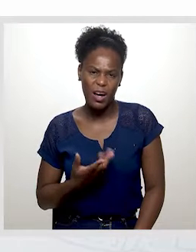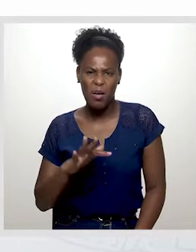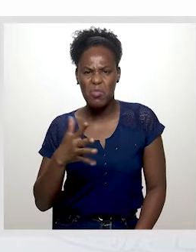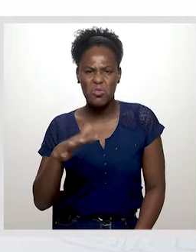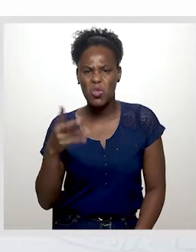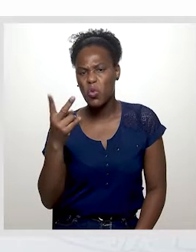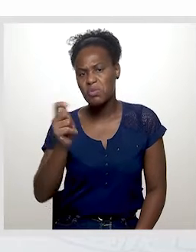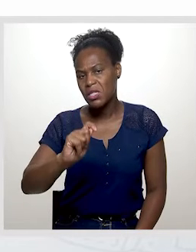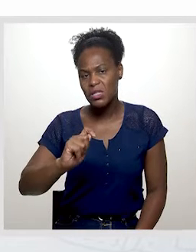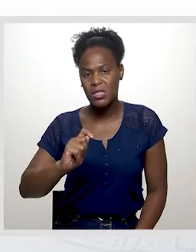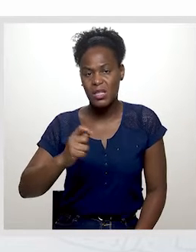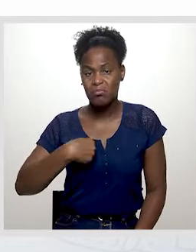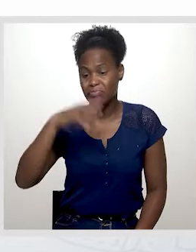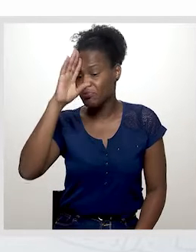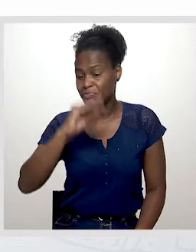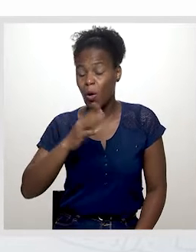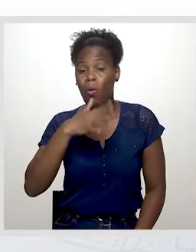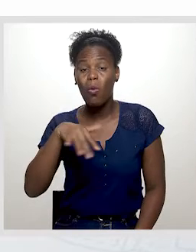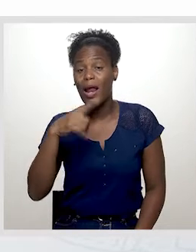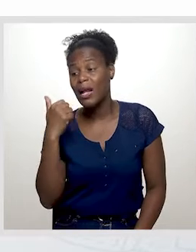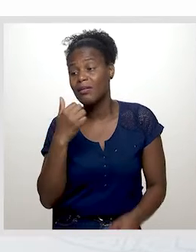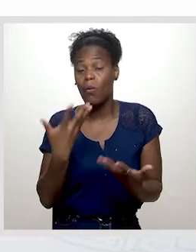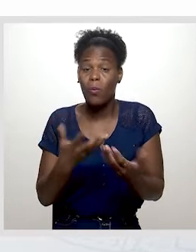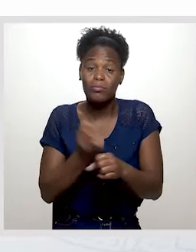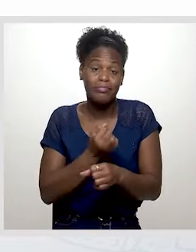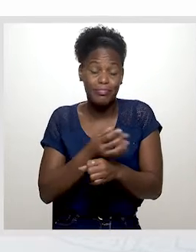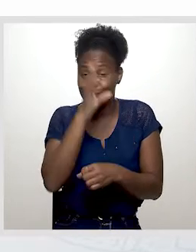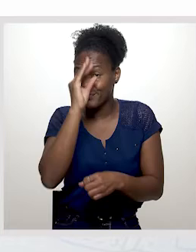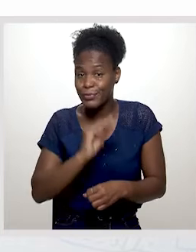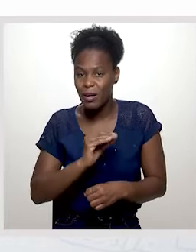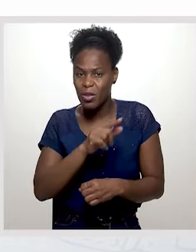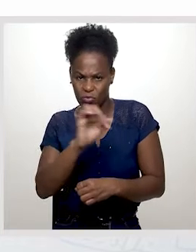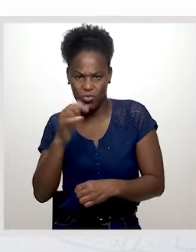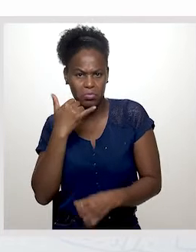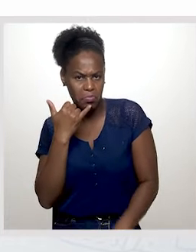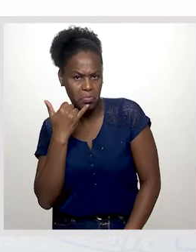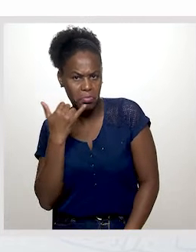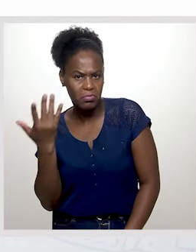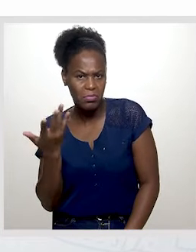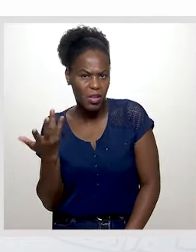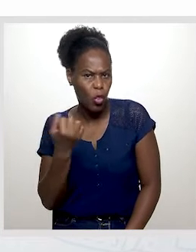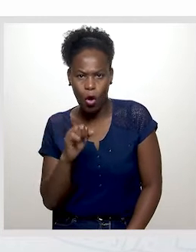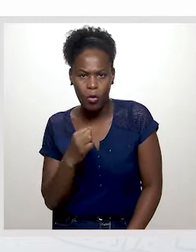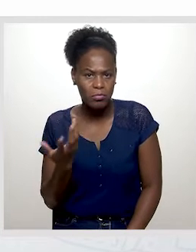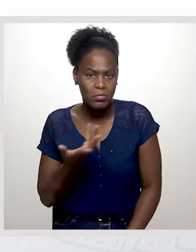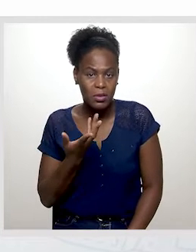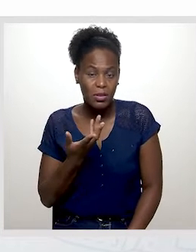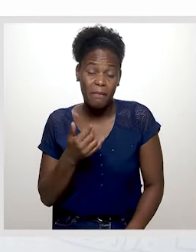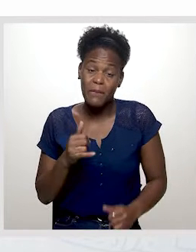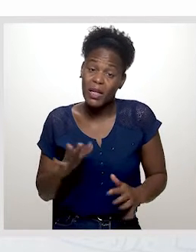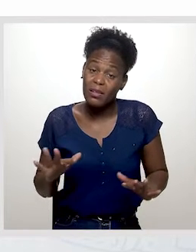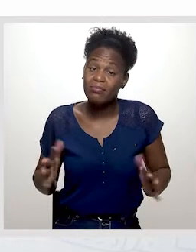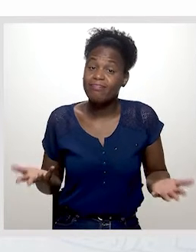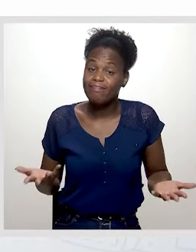2 mois. Je ne sais pas où il travaille maintenant. Vous vous téléphonez? Non. En